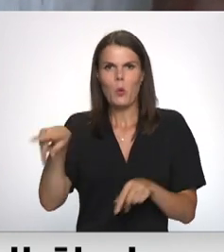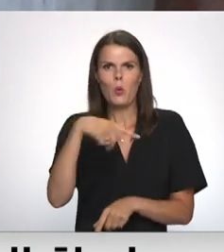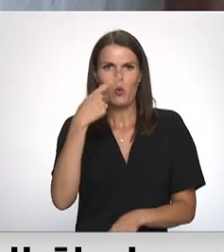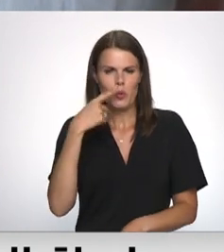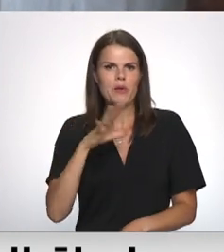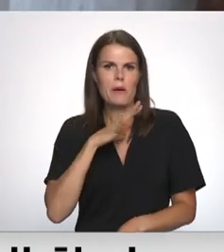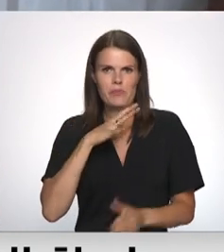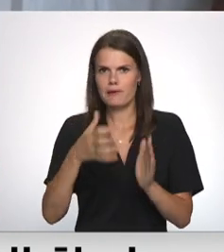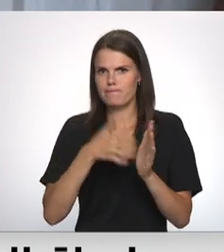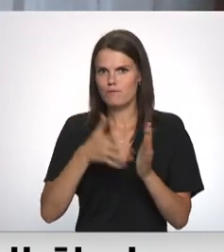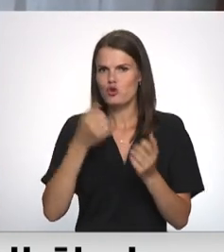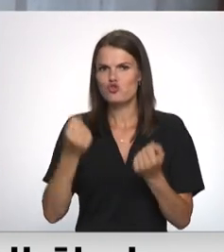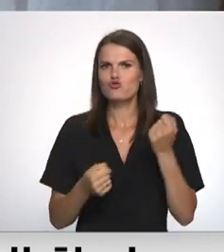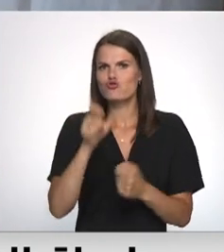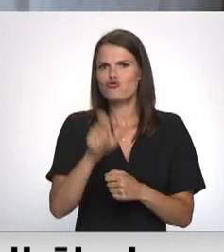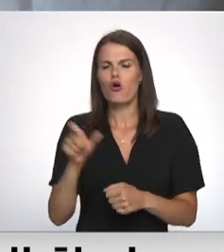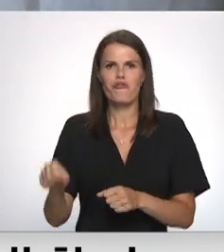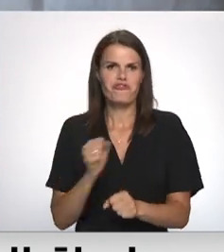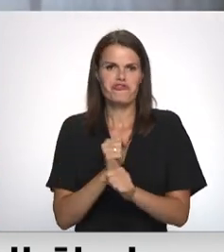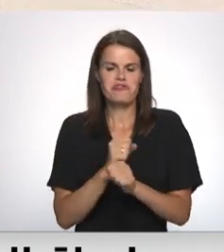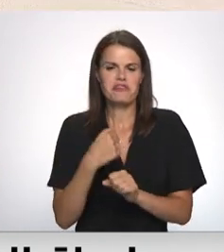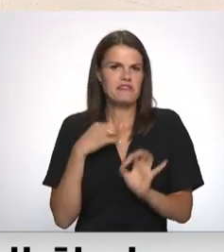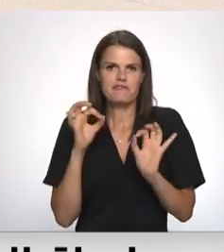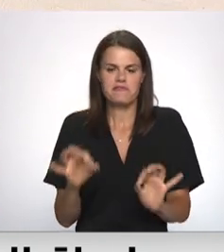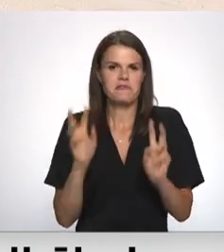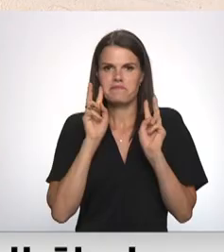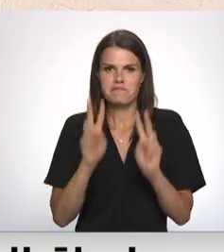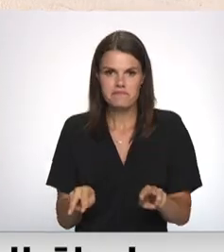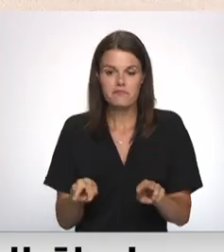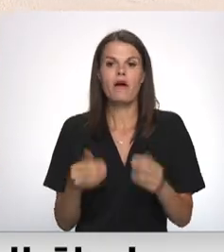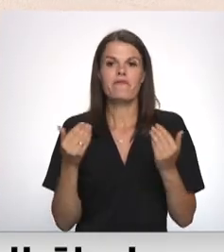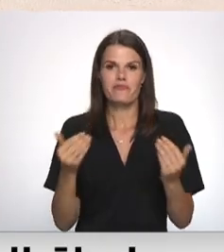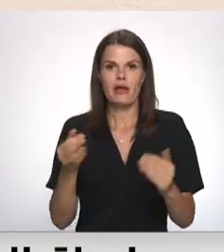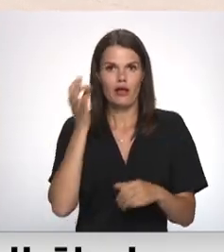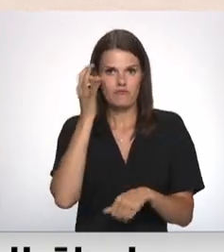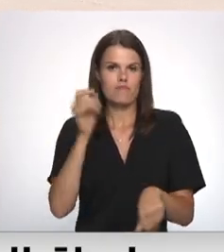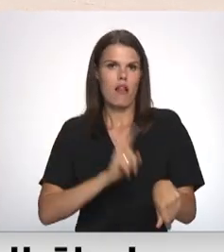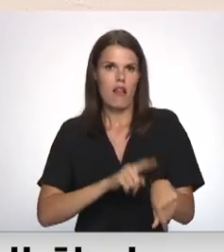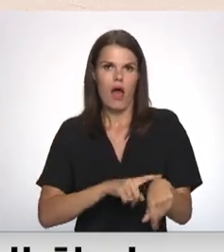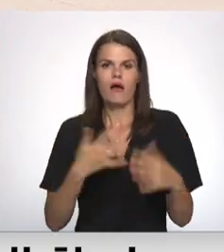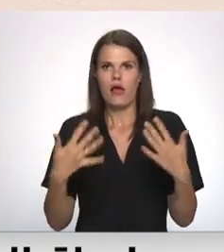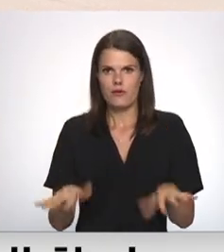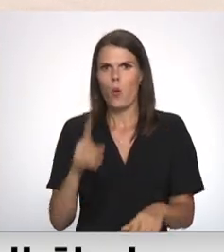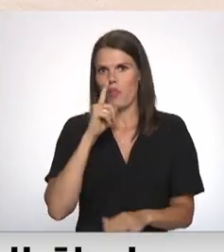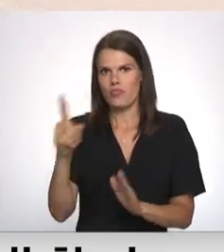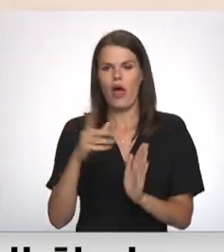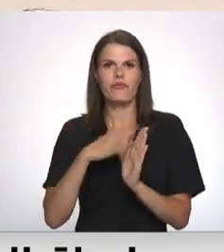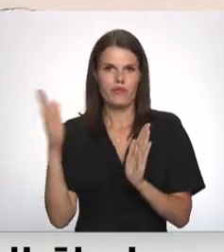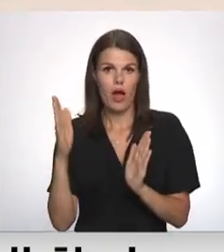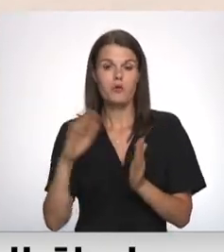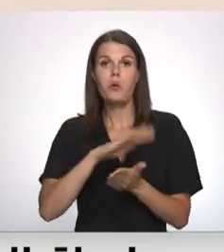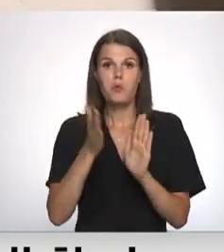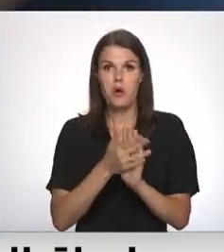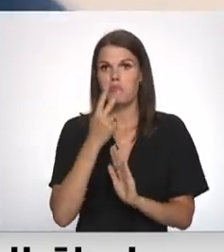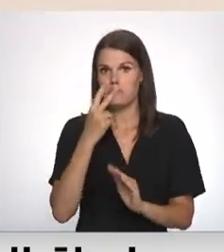nav pietrūks šoferu vai kas tur ir, es nezinu īsti. Tagad laikā, vien jau nedēļa vairāk. Un kā kopumā